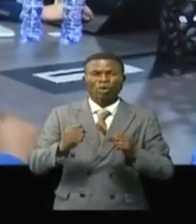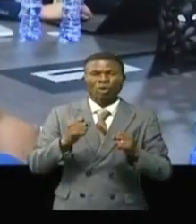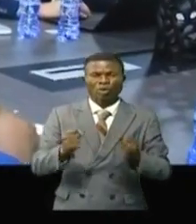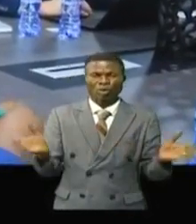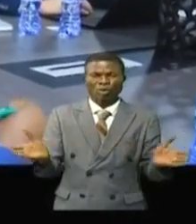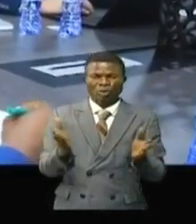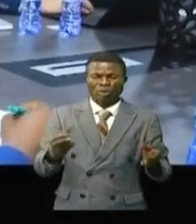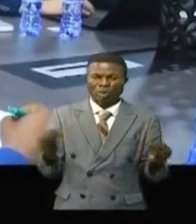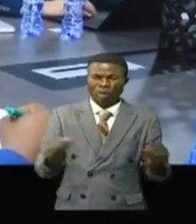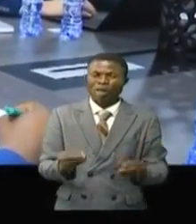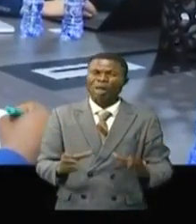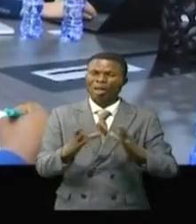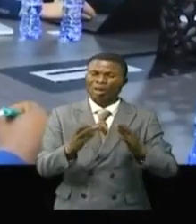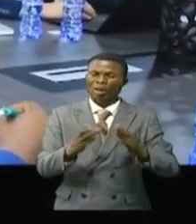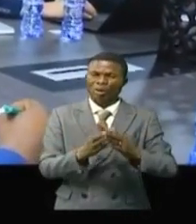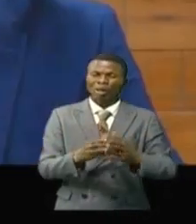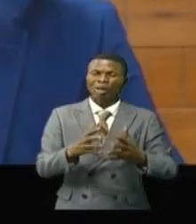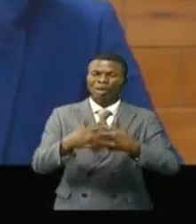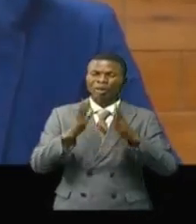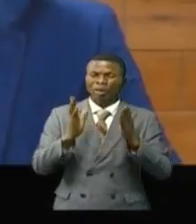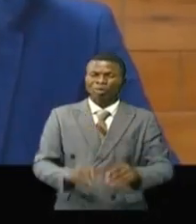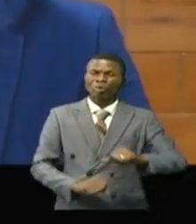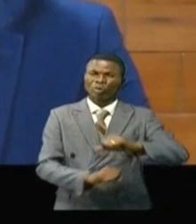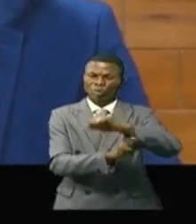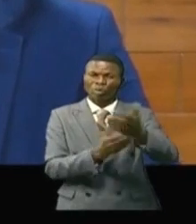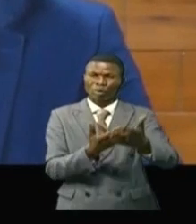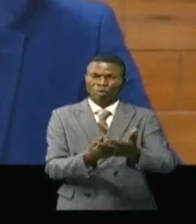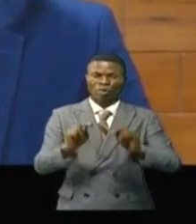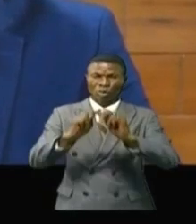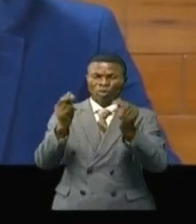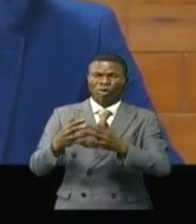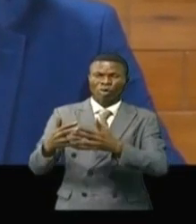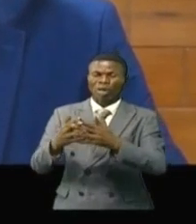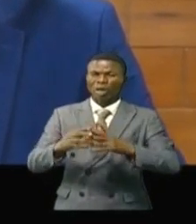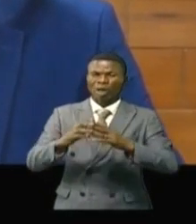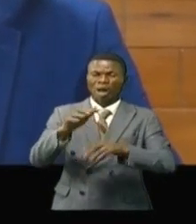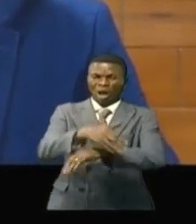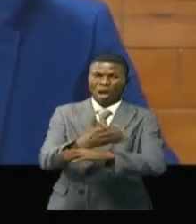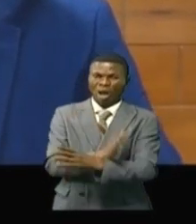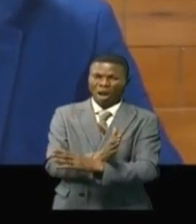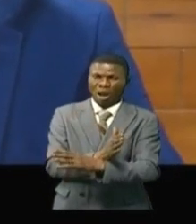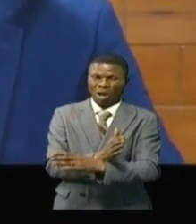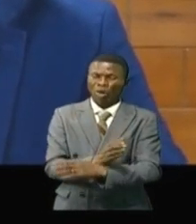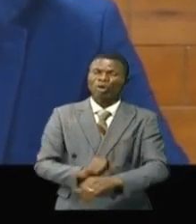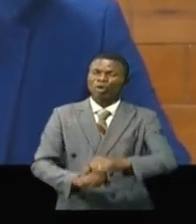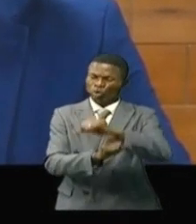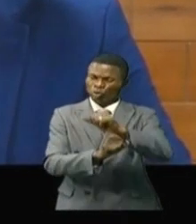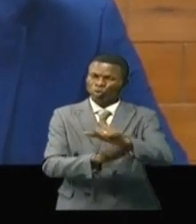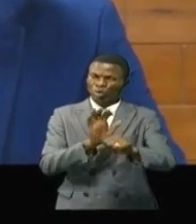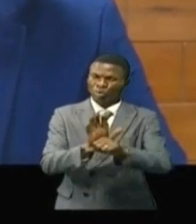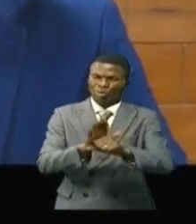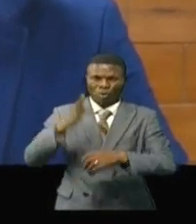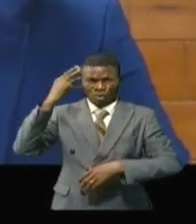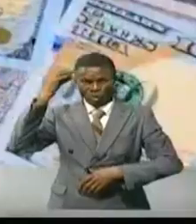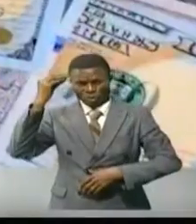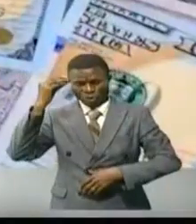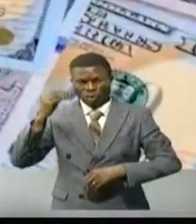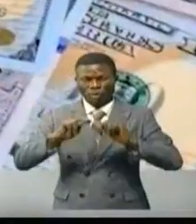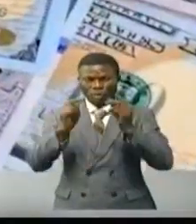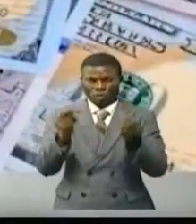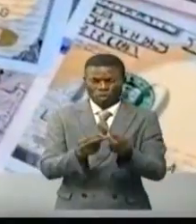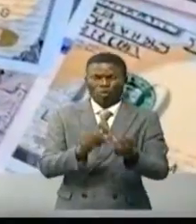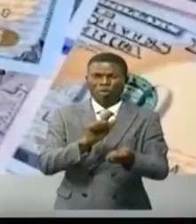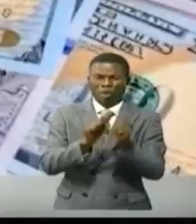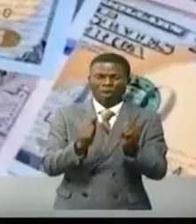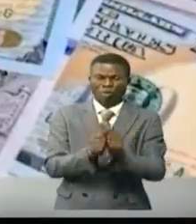se fait accompagner par de partenaires, parmi eux la coopération allemande, qui veut apporter son expertise dans la lutte contre le blanchiment